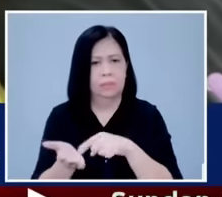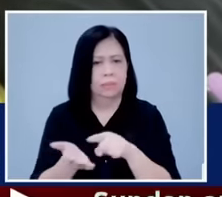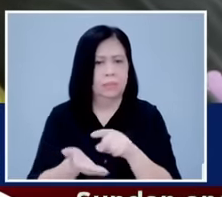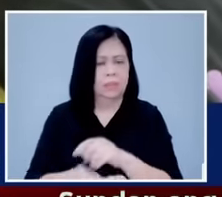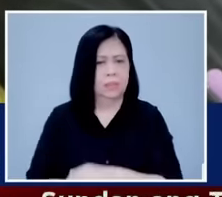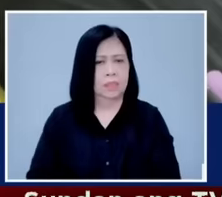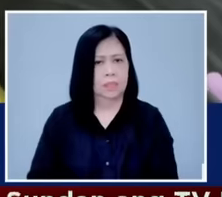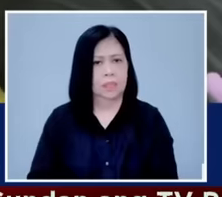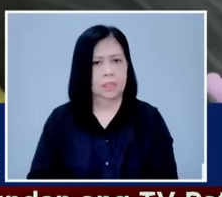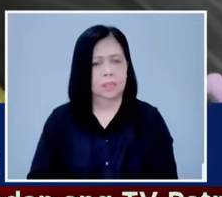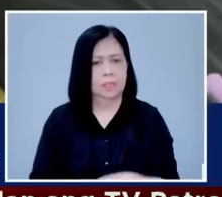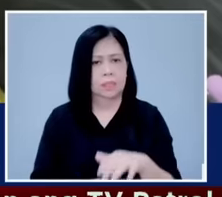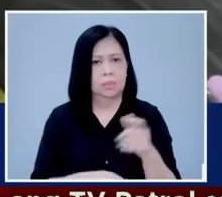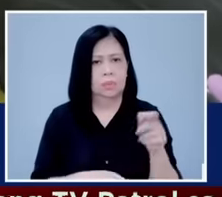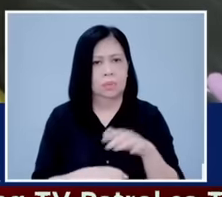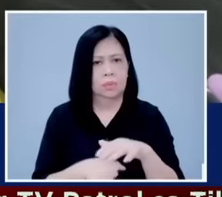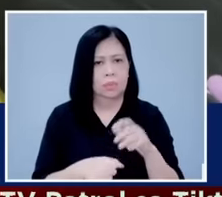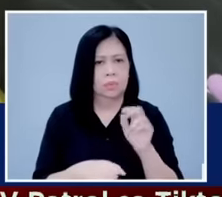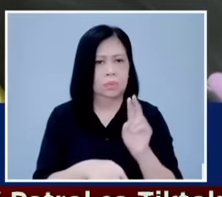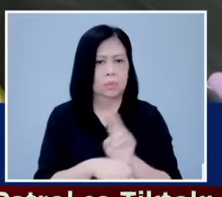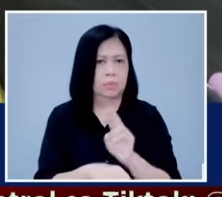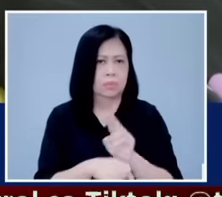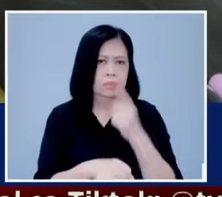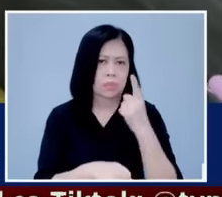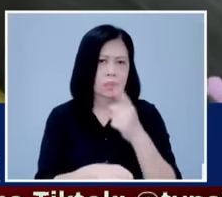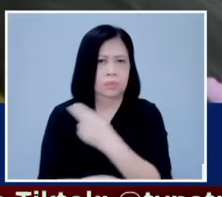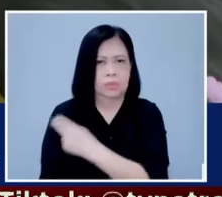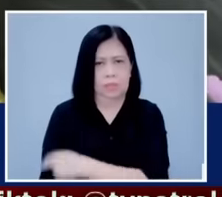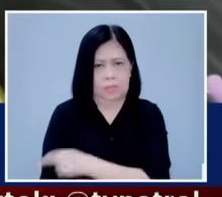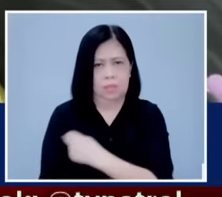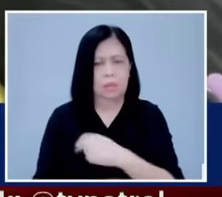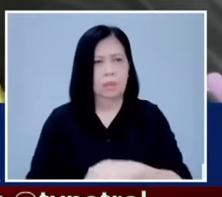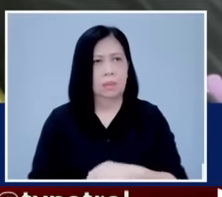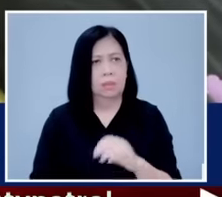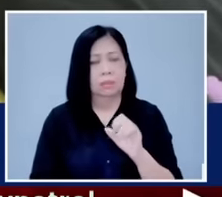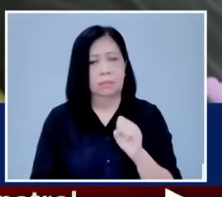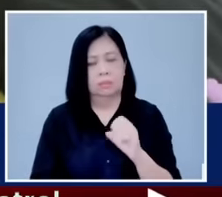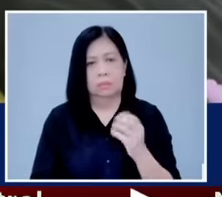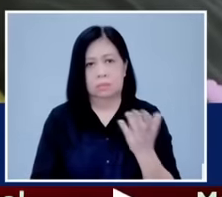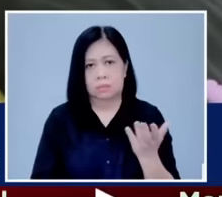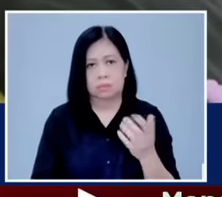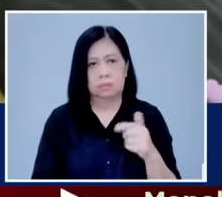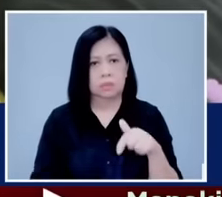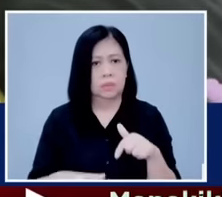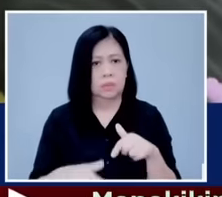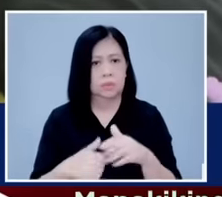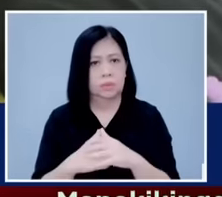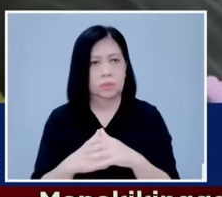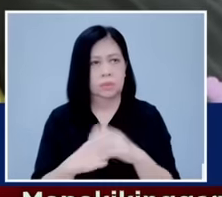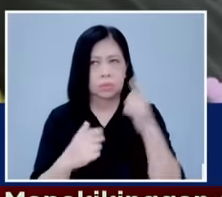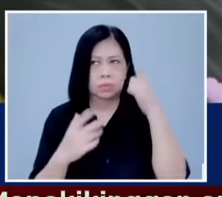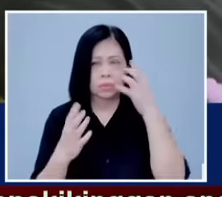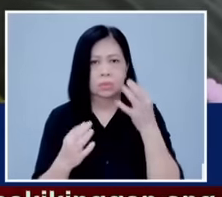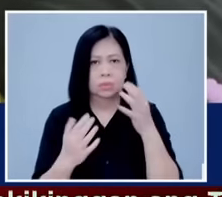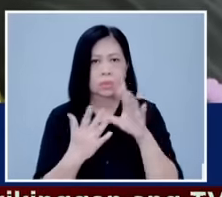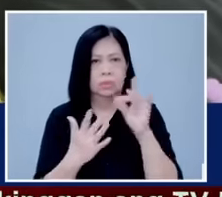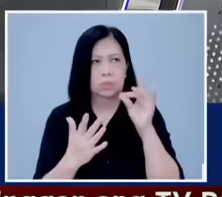na cover ng ginamit nyo sa ospital. Okay. So, ito yung lang yung option namin para